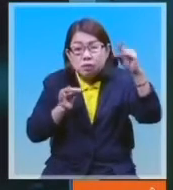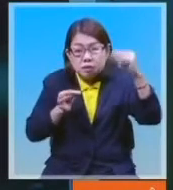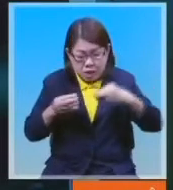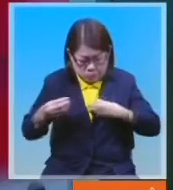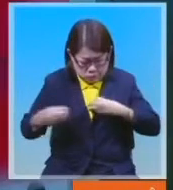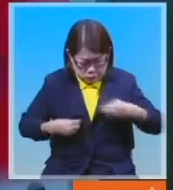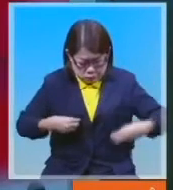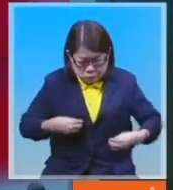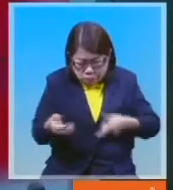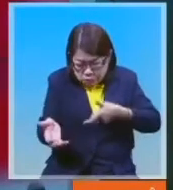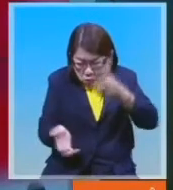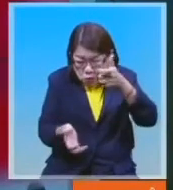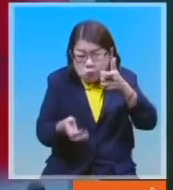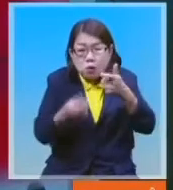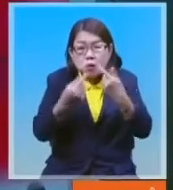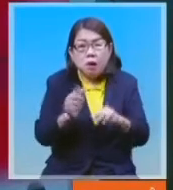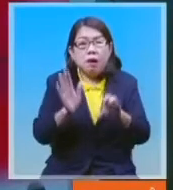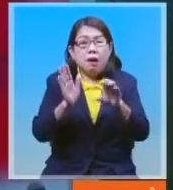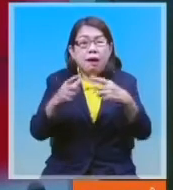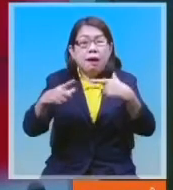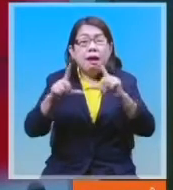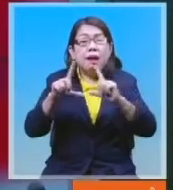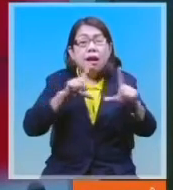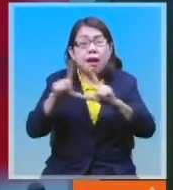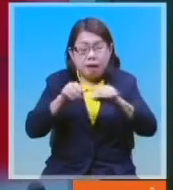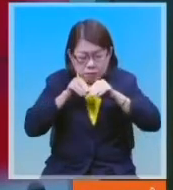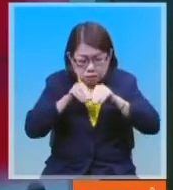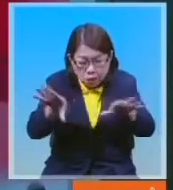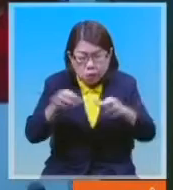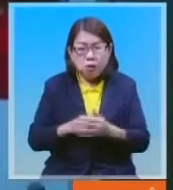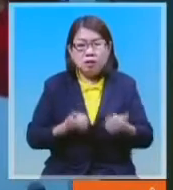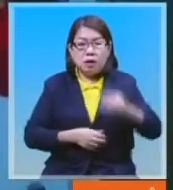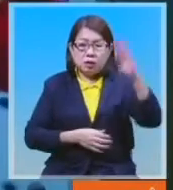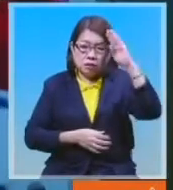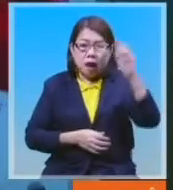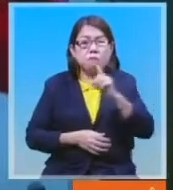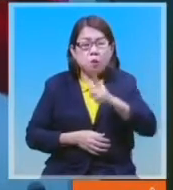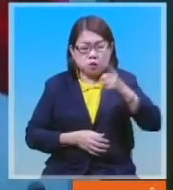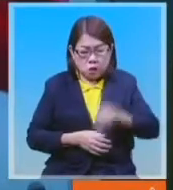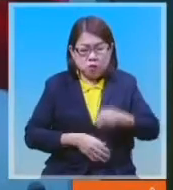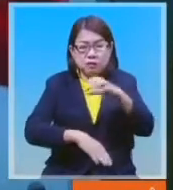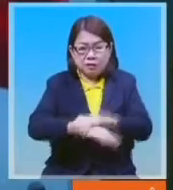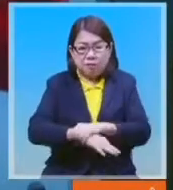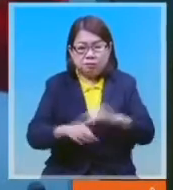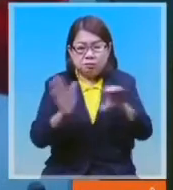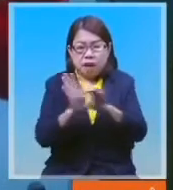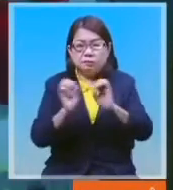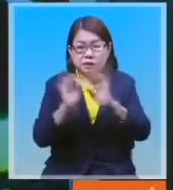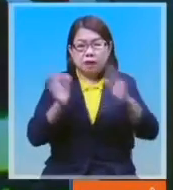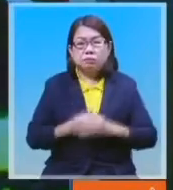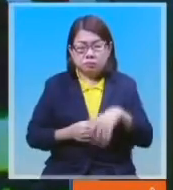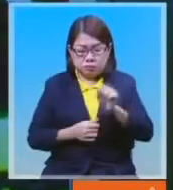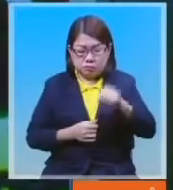สิคะแล้วนำไปโชว์ตอนนี้ของข้าบอกว่าปล่อยไม่ได้แล้วจะโทรขนาดนี้